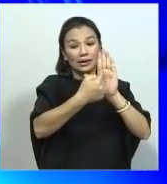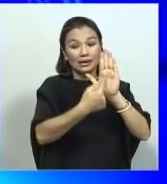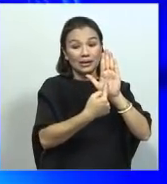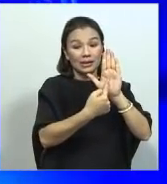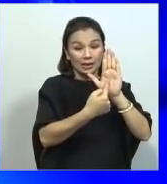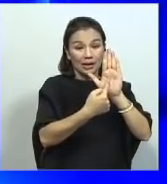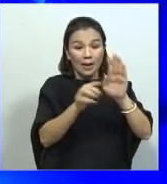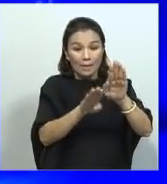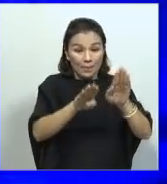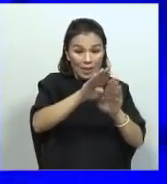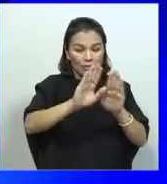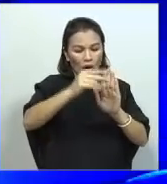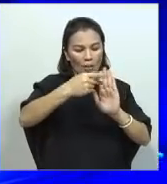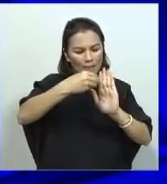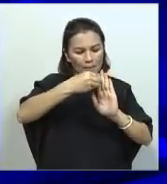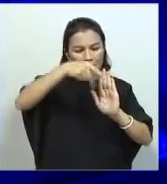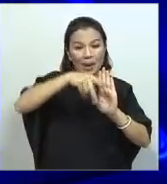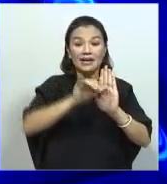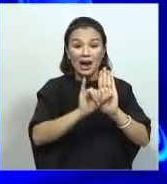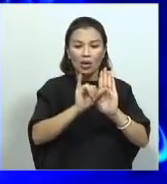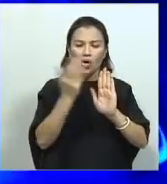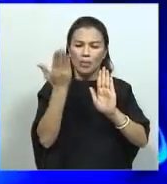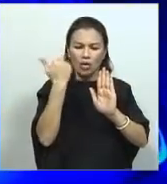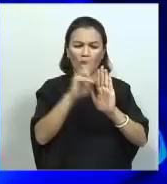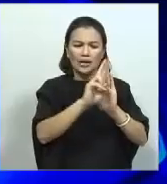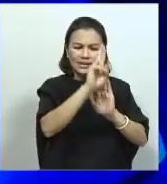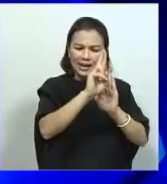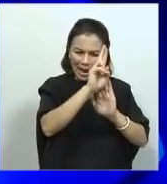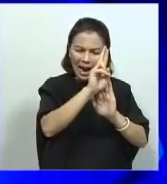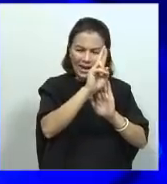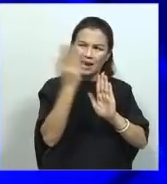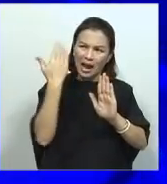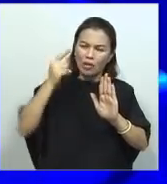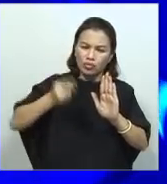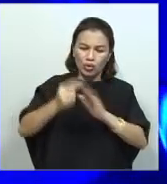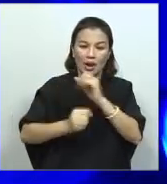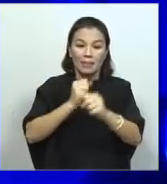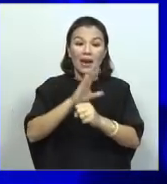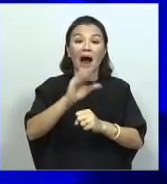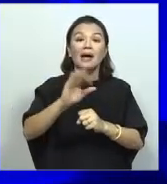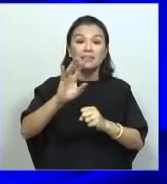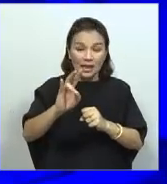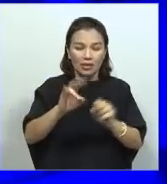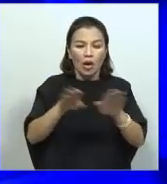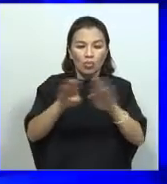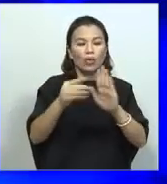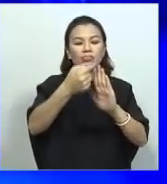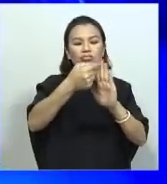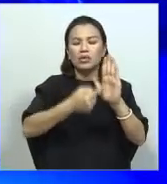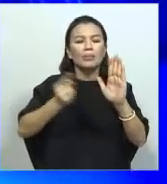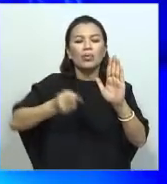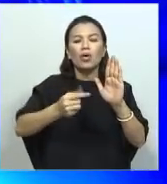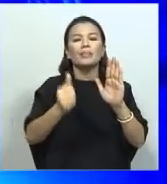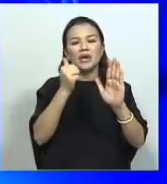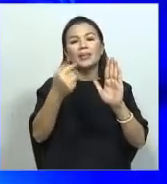เกิดแผ่นดินไหวขนาด 6.3ที่อำเภอพานจังหวัดเชียงรายเมื่อปี 2557ค่ะอืนะครับส่วนการเตรียมการหรือว่าการติดตาม